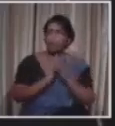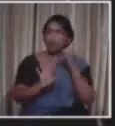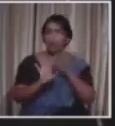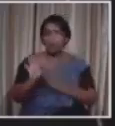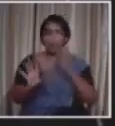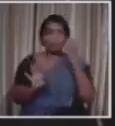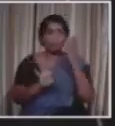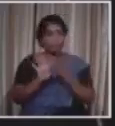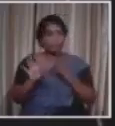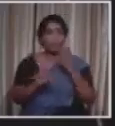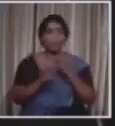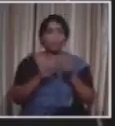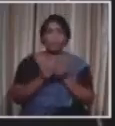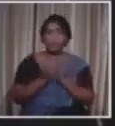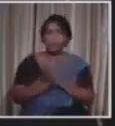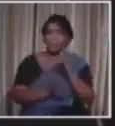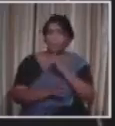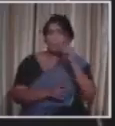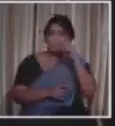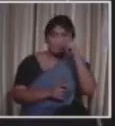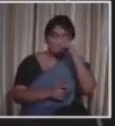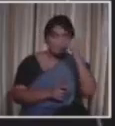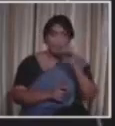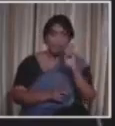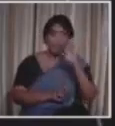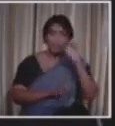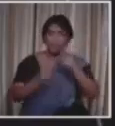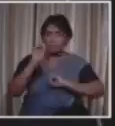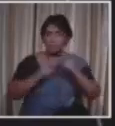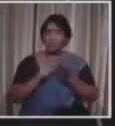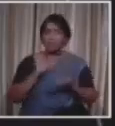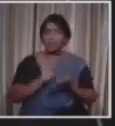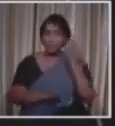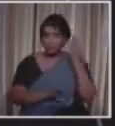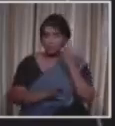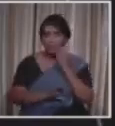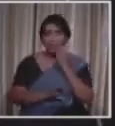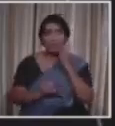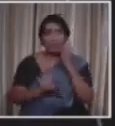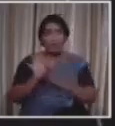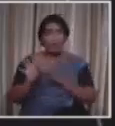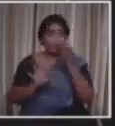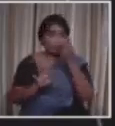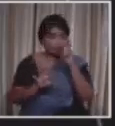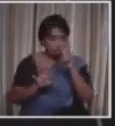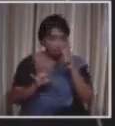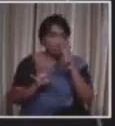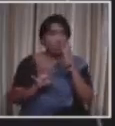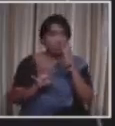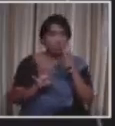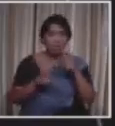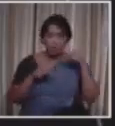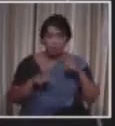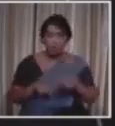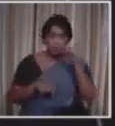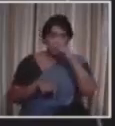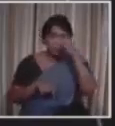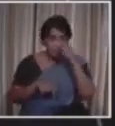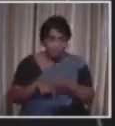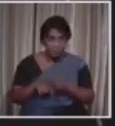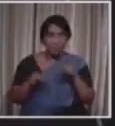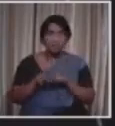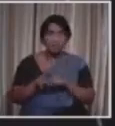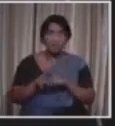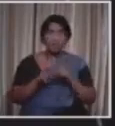बारक तमंगे पड़िया सीएड विशिभा पड़ीर गण आउर्दू दुलाम अदतीन पड़िया वगे